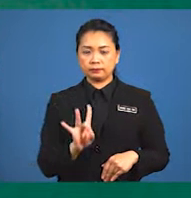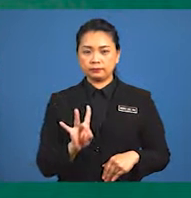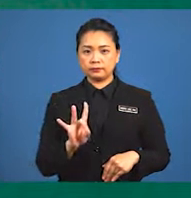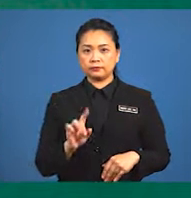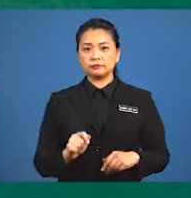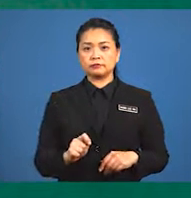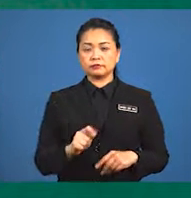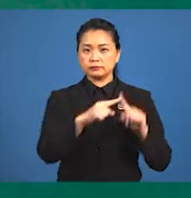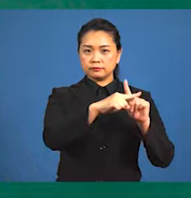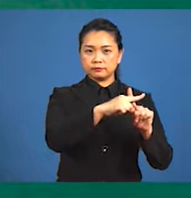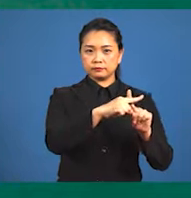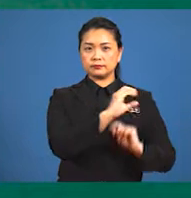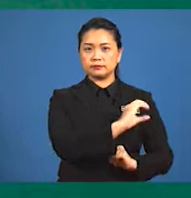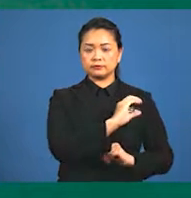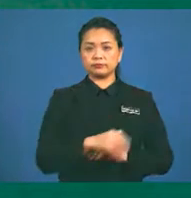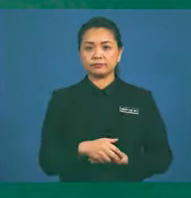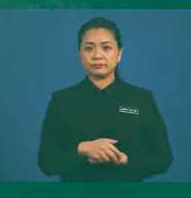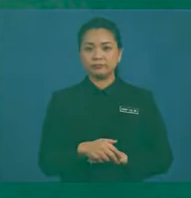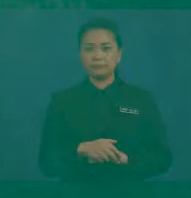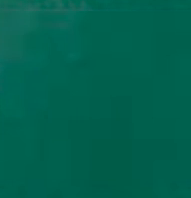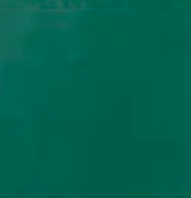per 8 tambah c.